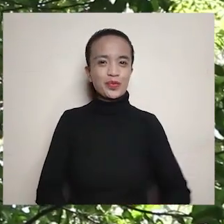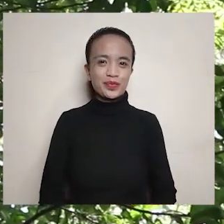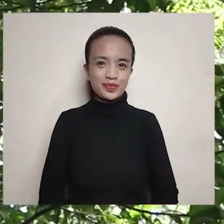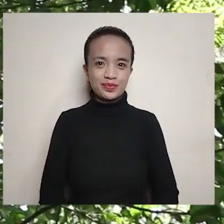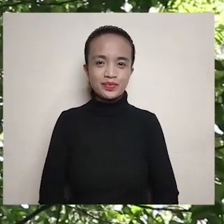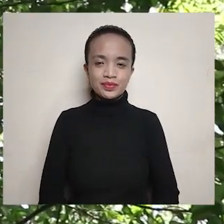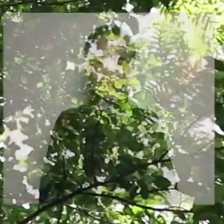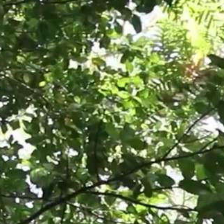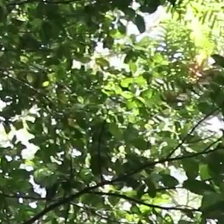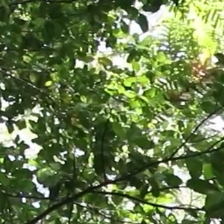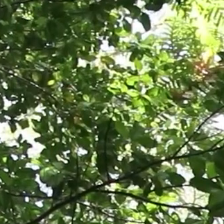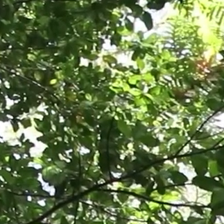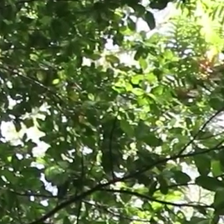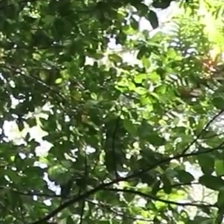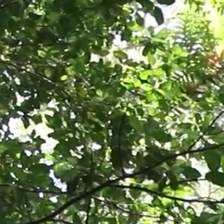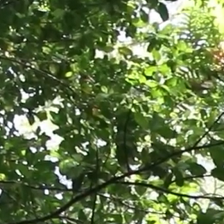Anden limigwat damo